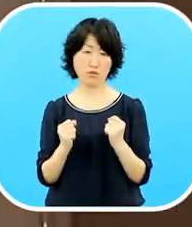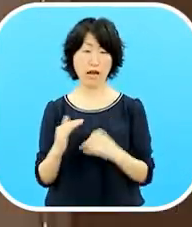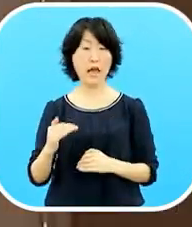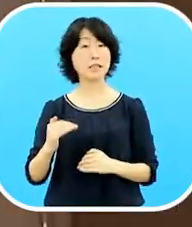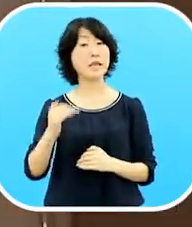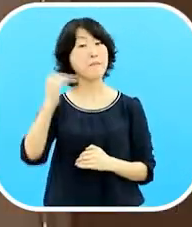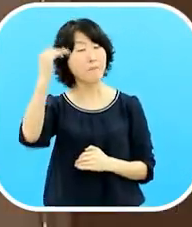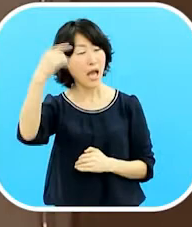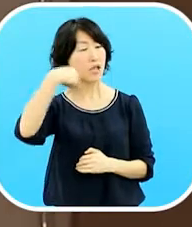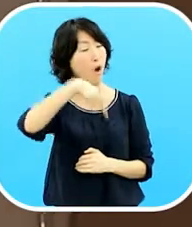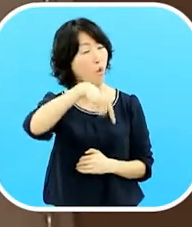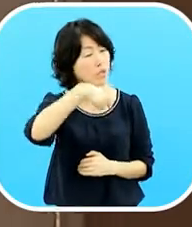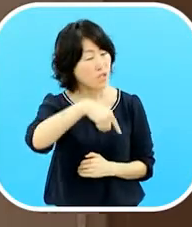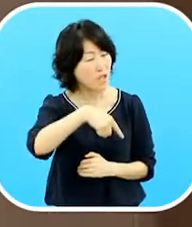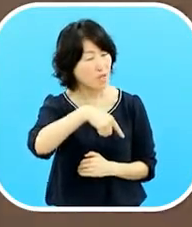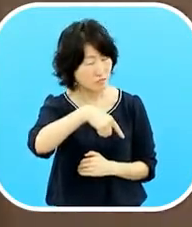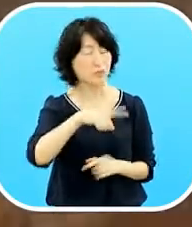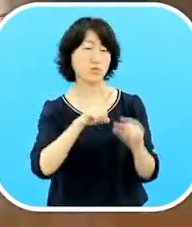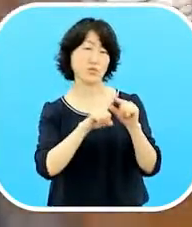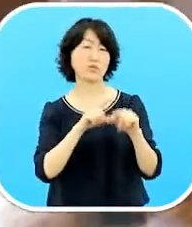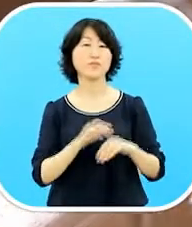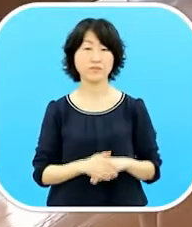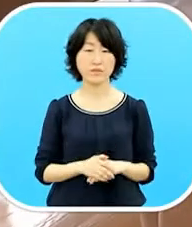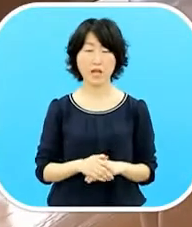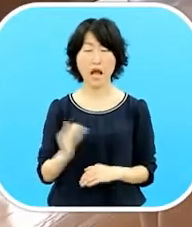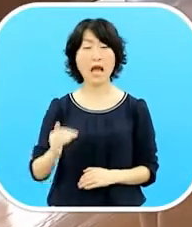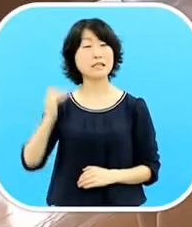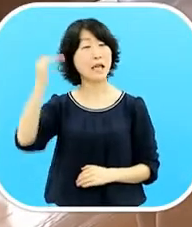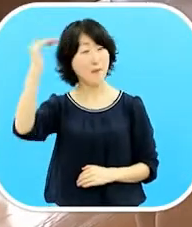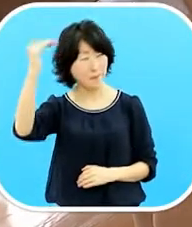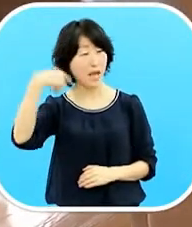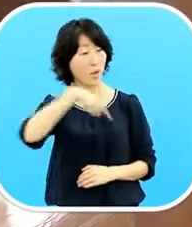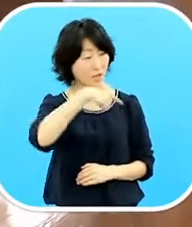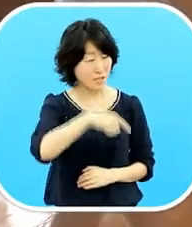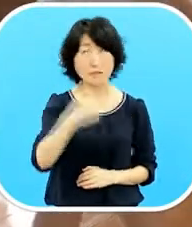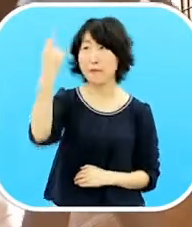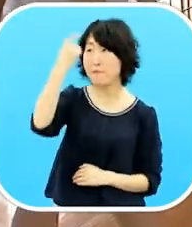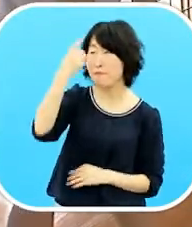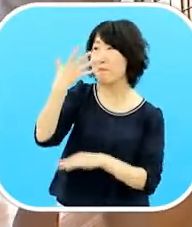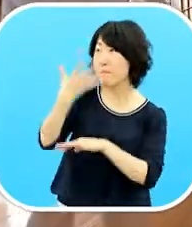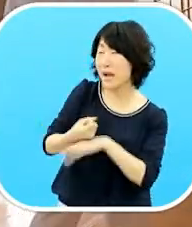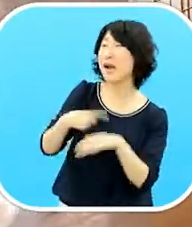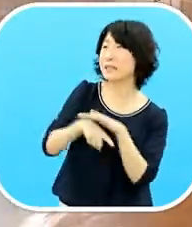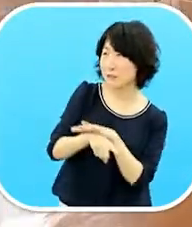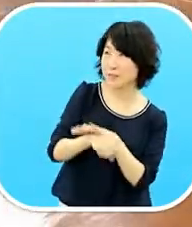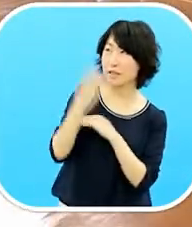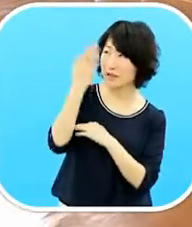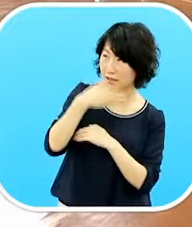ですよ。 先輩から後輩にしっかり教えてるんですね。 はい。